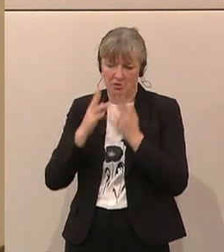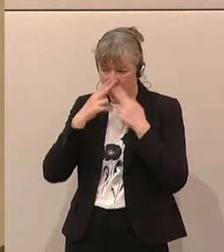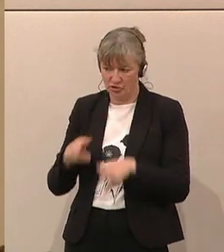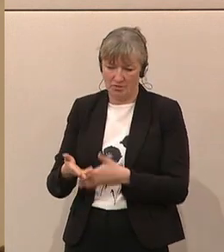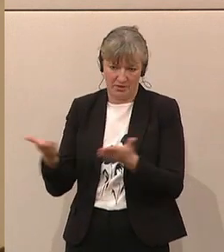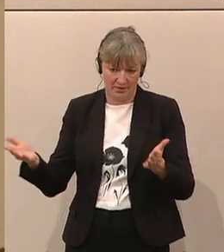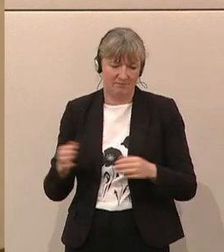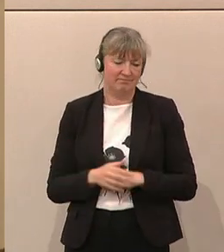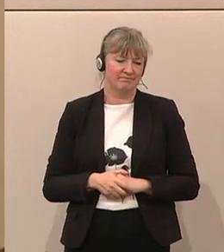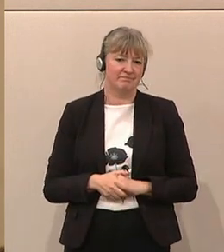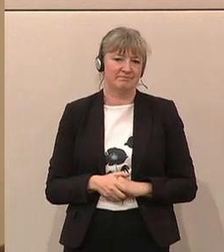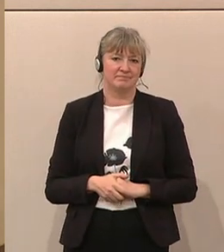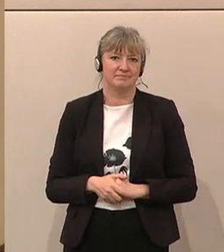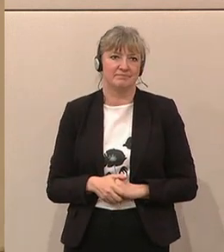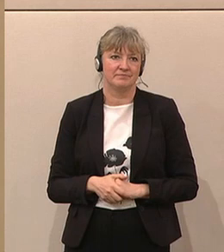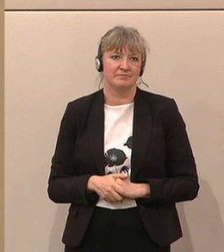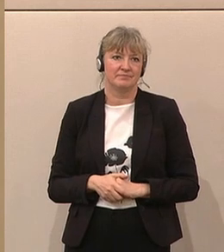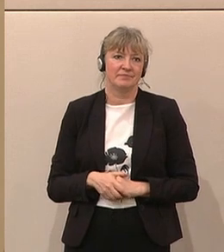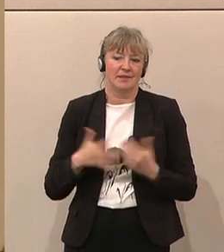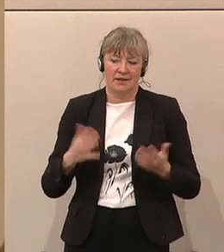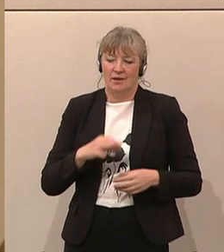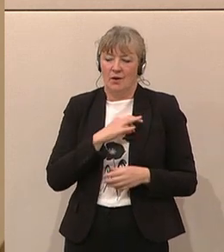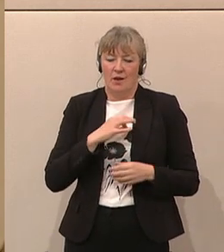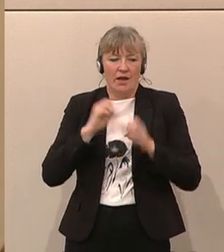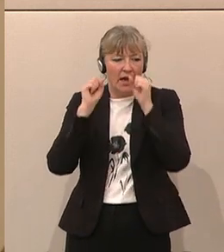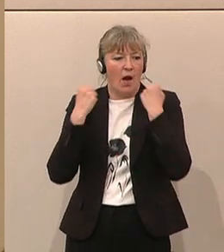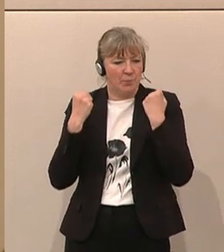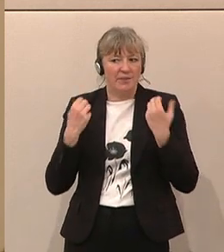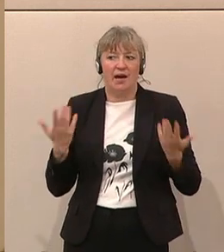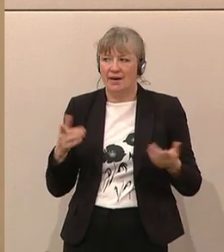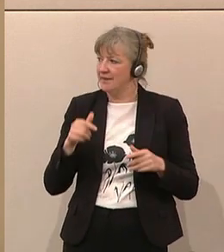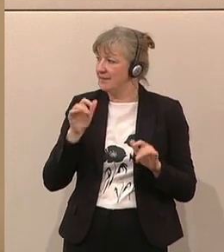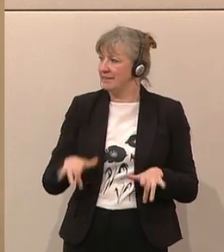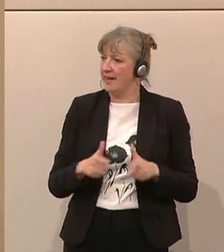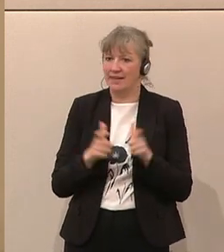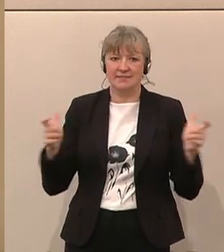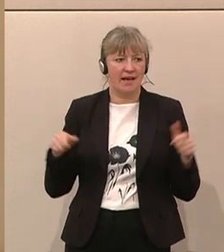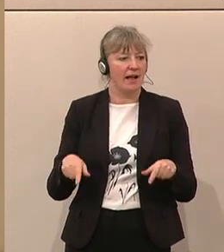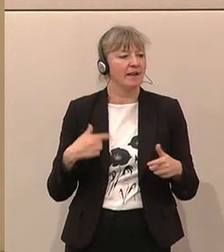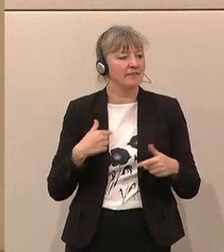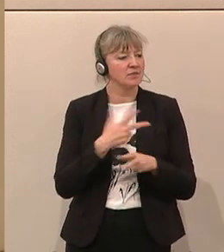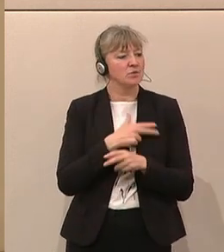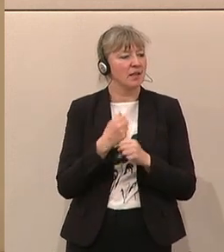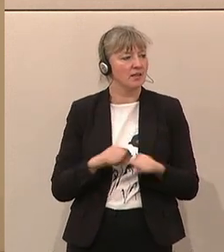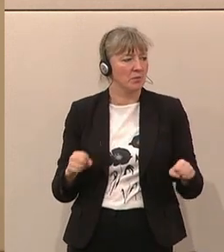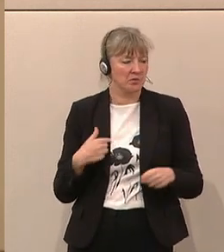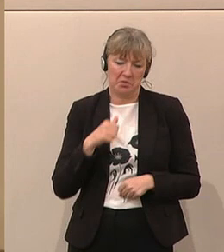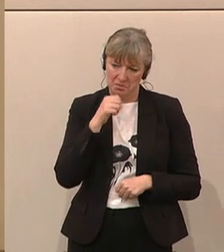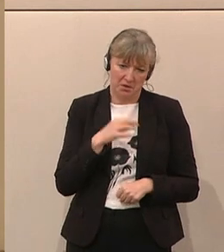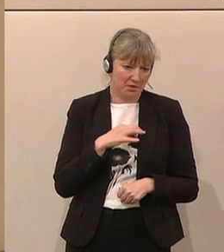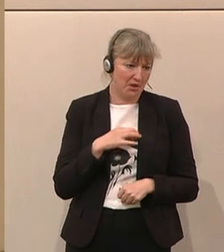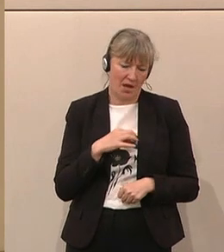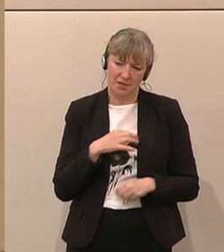sich dafür. Und nein, Herr Kollege Haubner, und ich glaube, er ist gerade nicht im Saal. Wir Sozialdemokratinnen fürchten uns